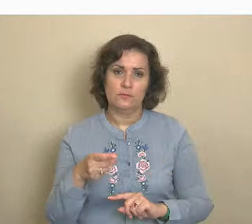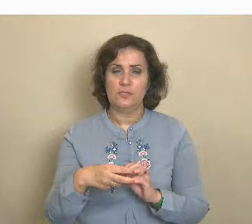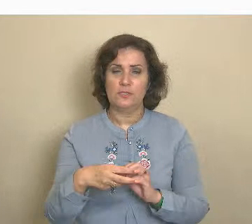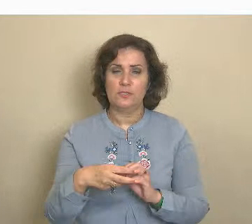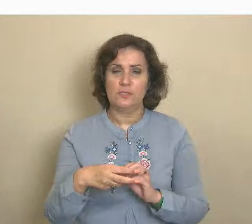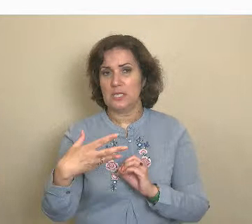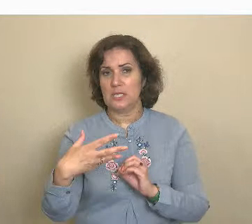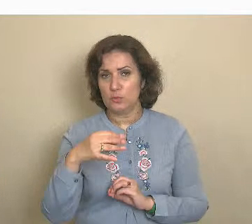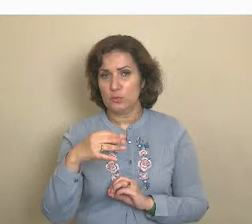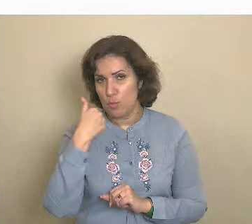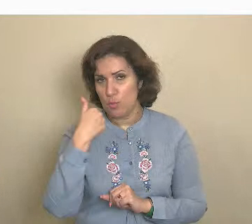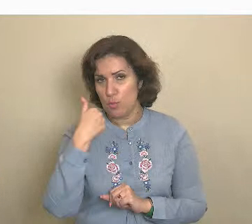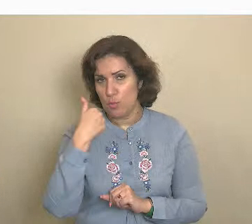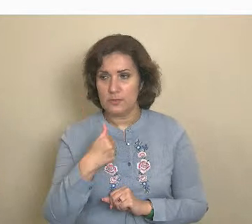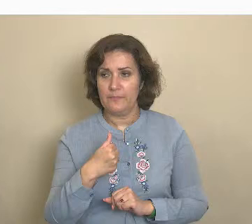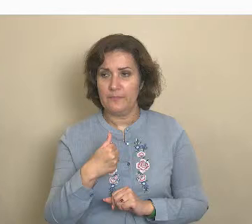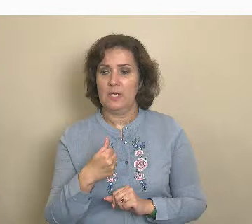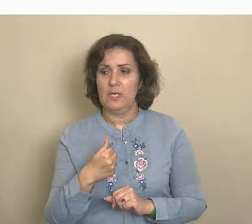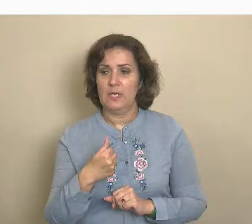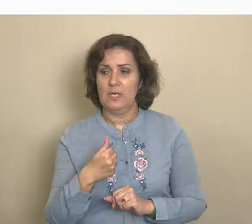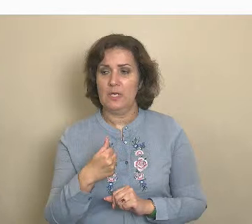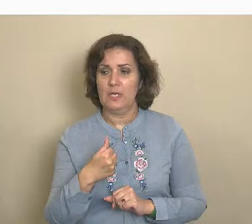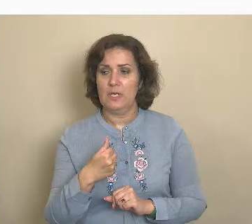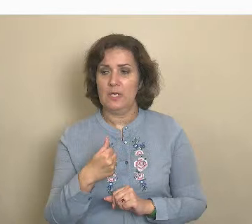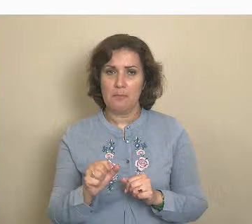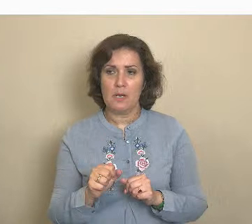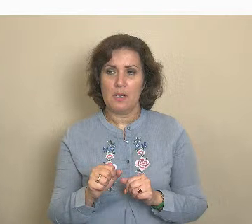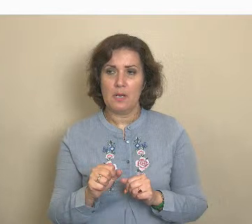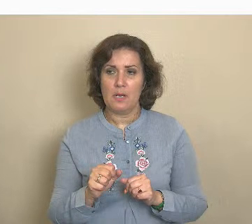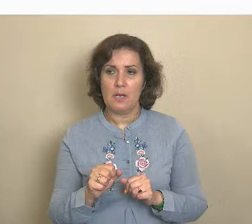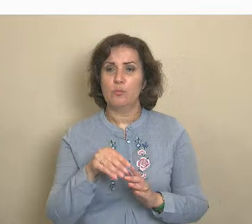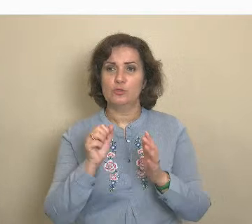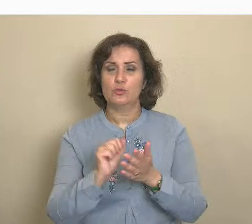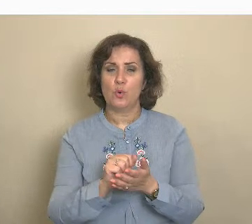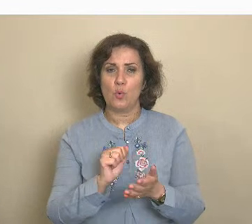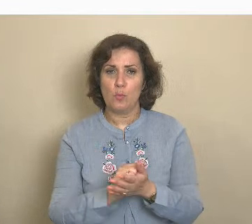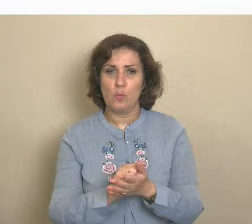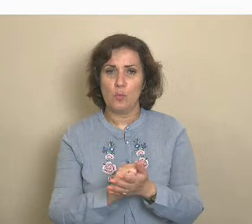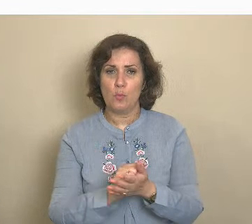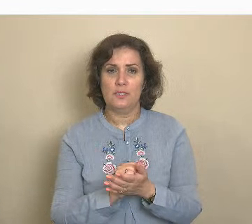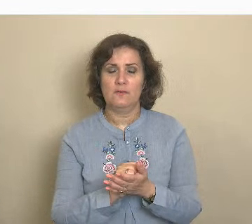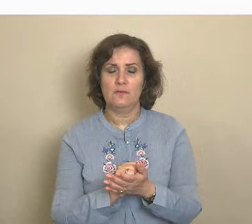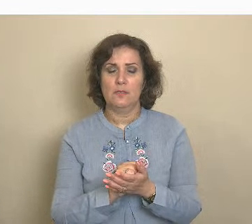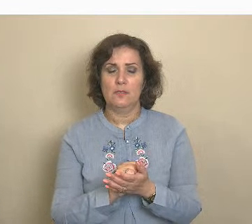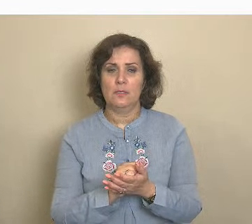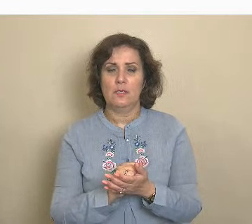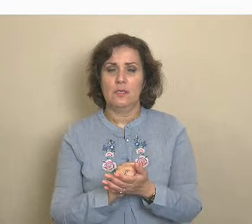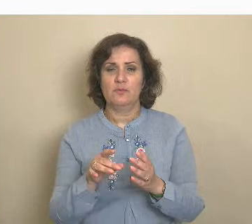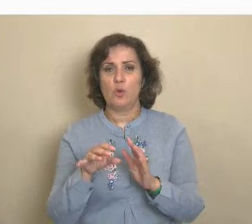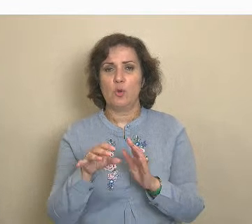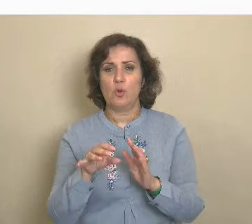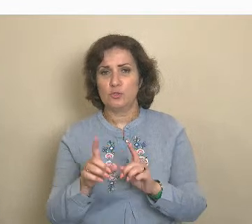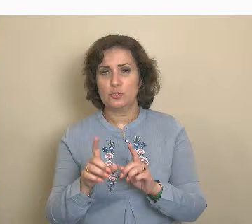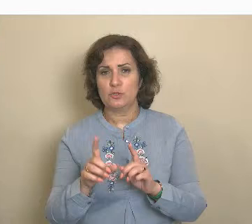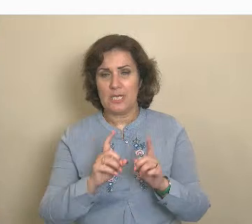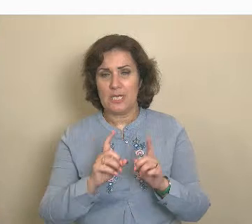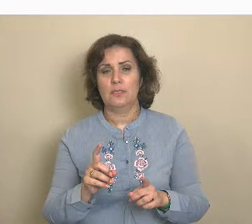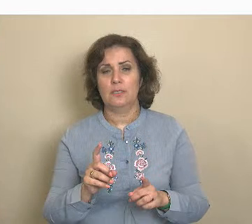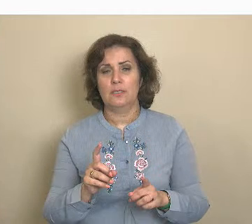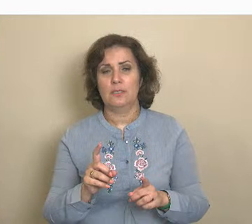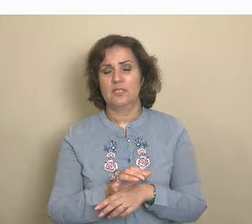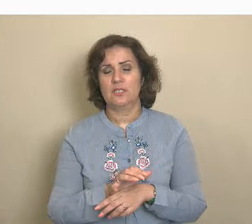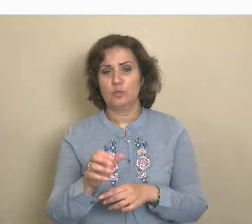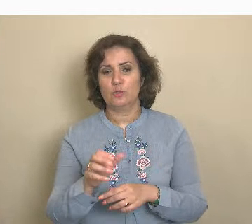2015 I році, said that значить, зокрема, already that in виборчі документи з 2015 виборів the election documents обласної ради at the транспортувалися elections